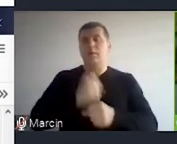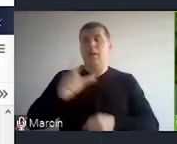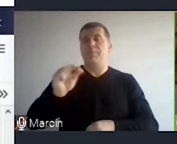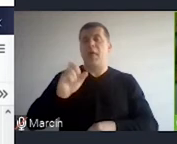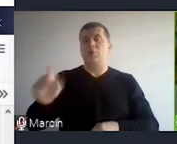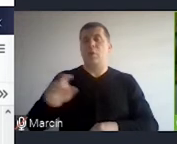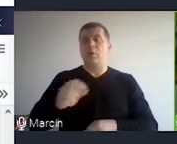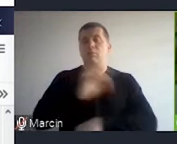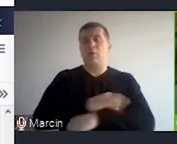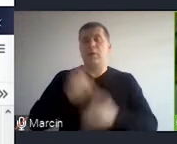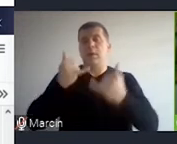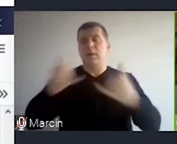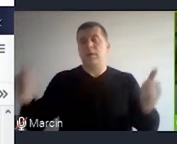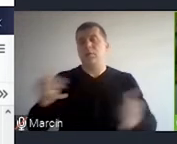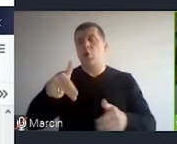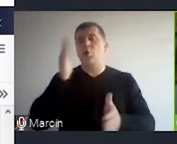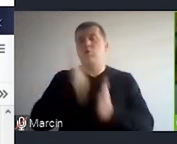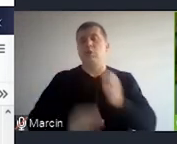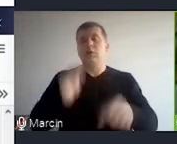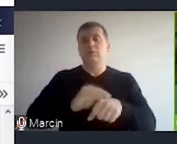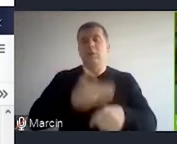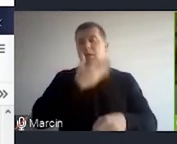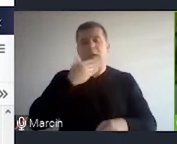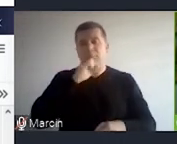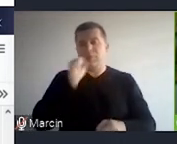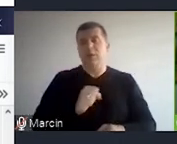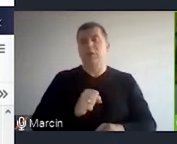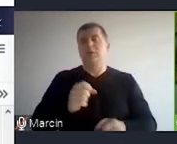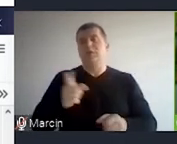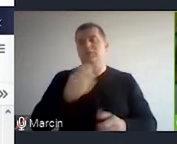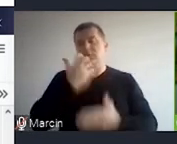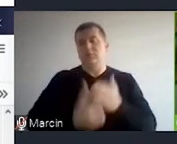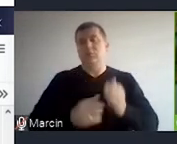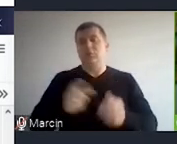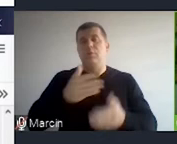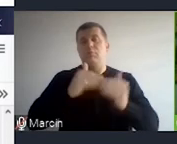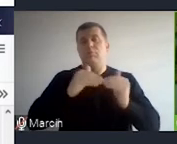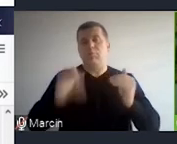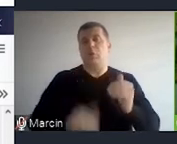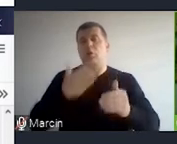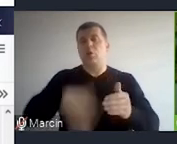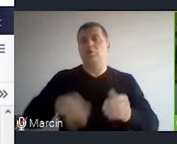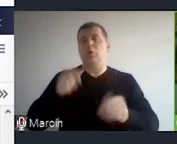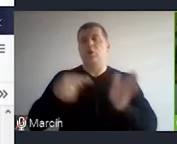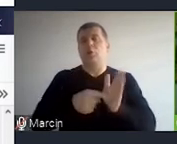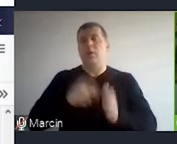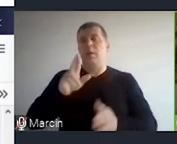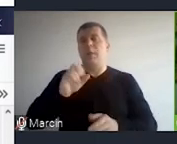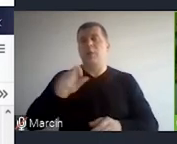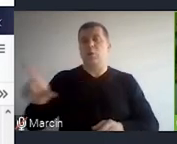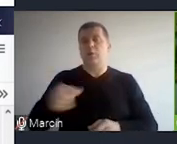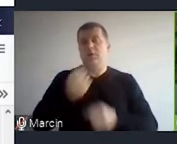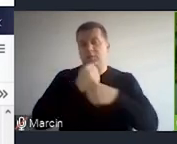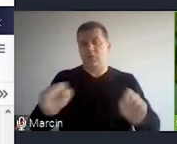w innych uproszczonych metodach nie ma zastosowania pod rozdział dotyczący personelu. Czyli znowu zwolnienie